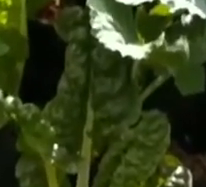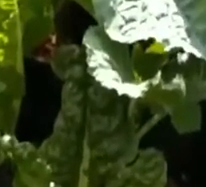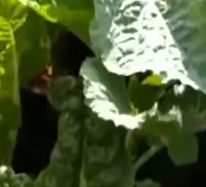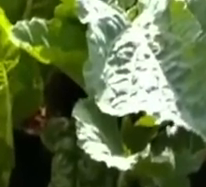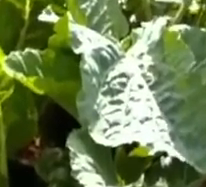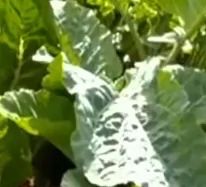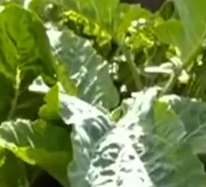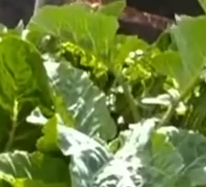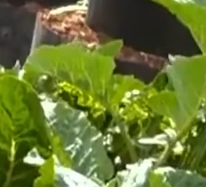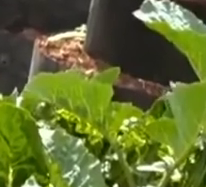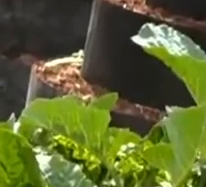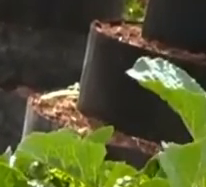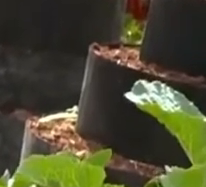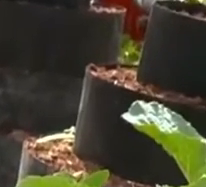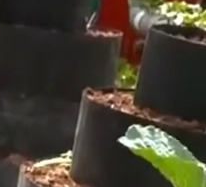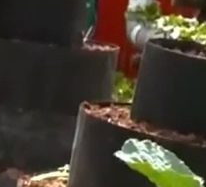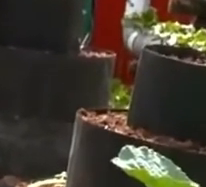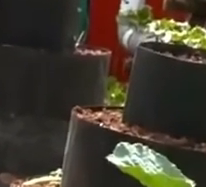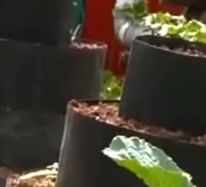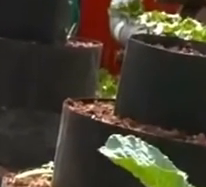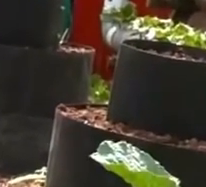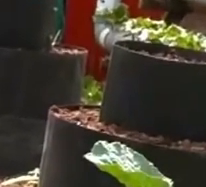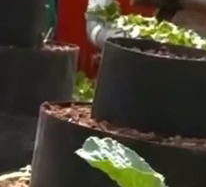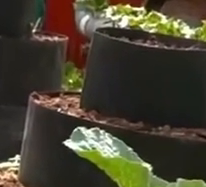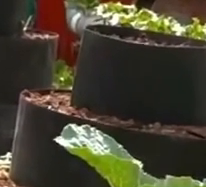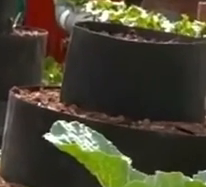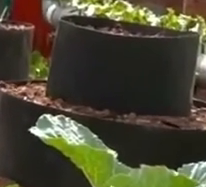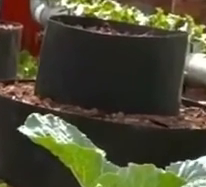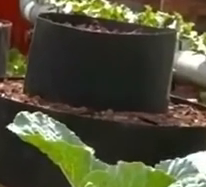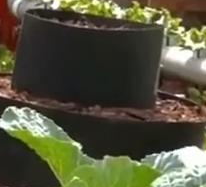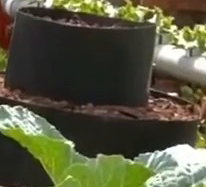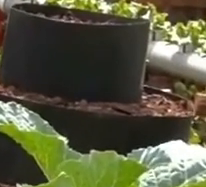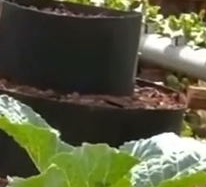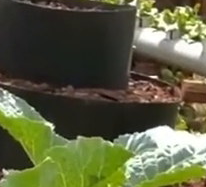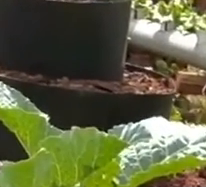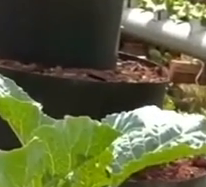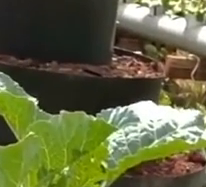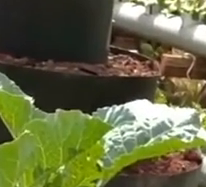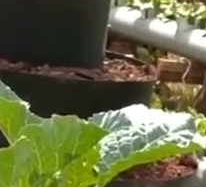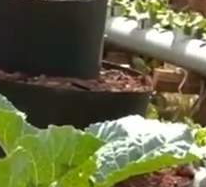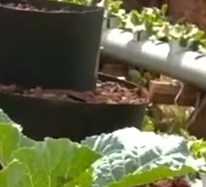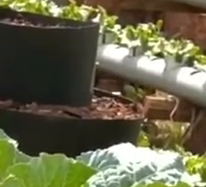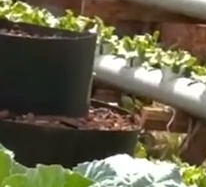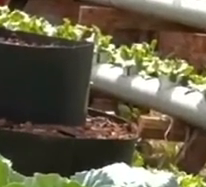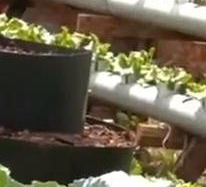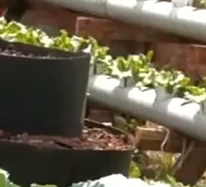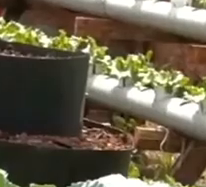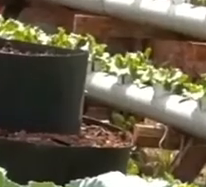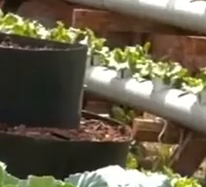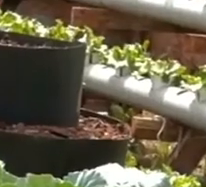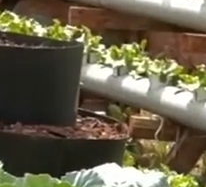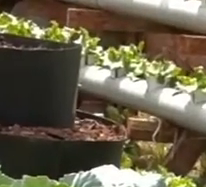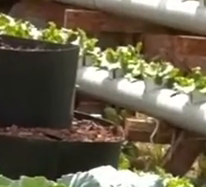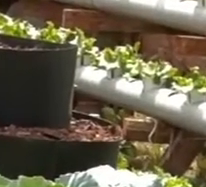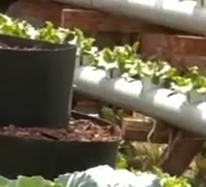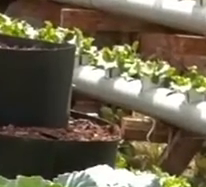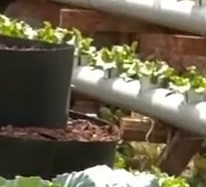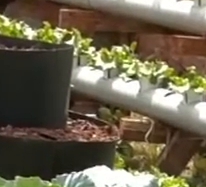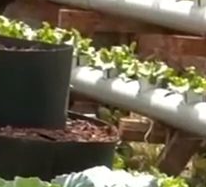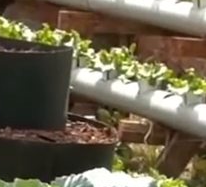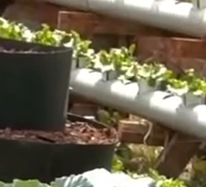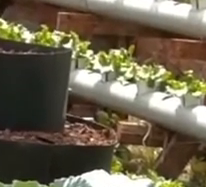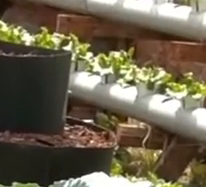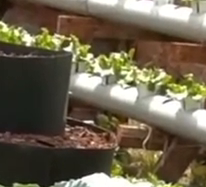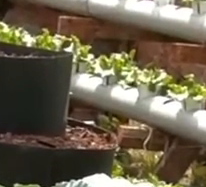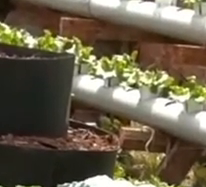Atafutaye hachoki na kichoka kesha pata. Kwa makala maalum ya kilimo,